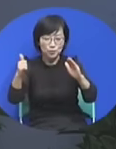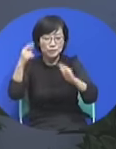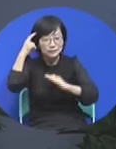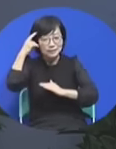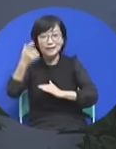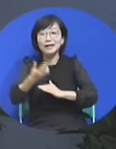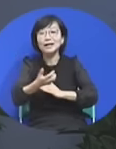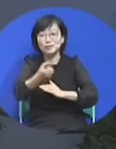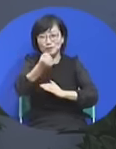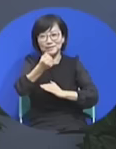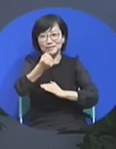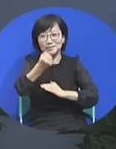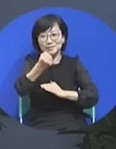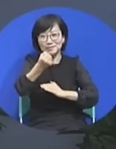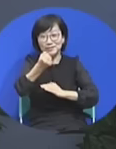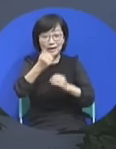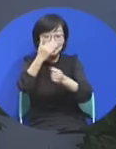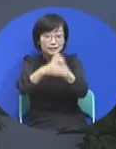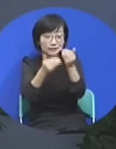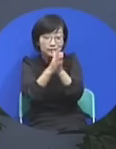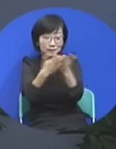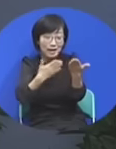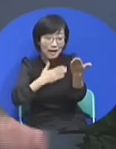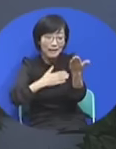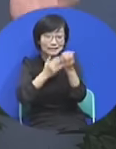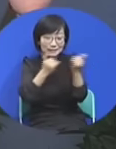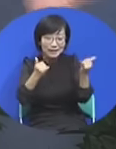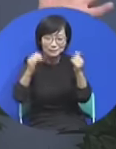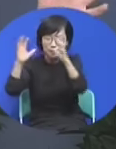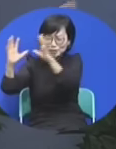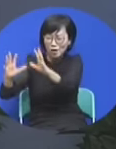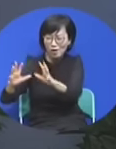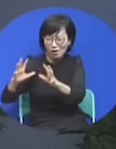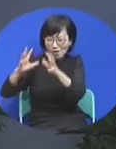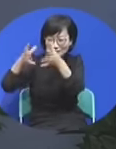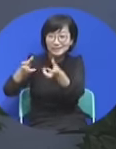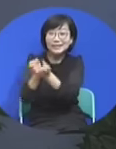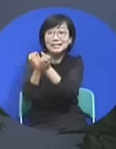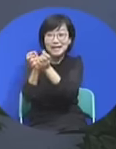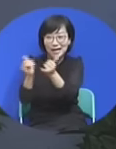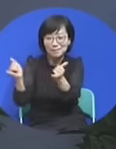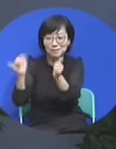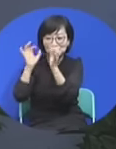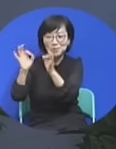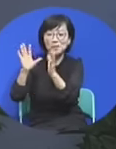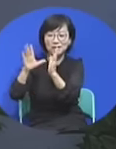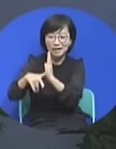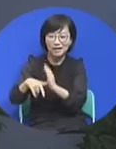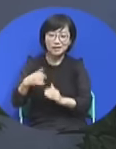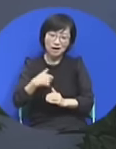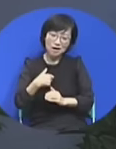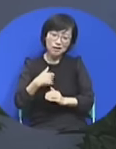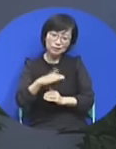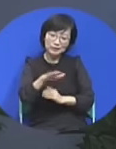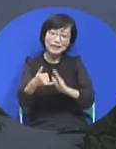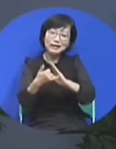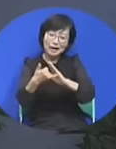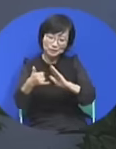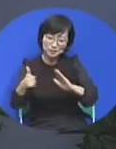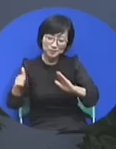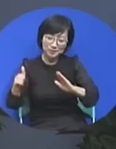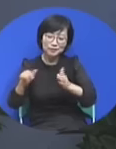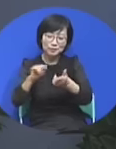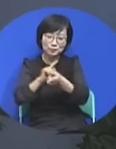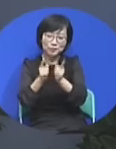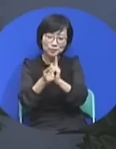person who can see that way is the one who knows the Bible. If you don't think that way, then you don't know the Bible. 전 세계는 한 가족이에요. The entire world is one nation.